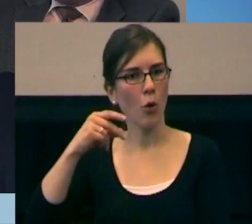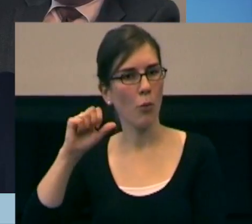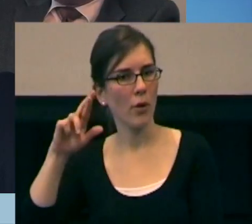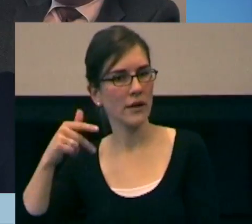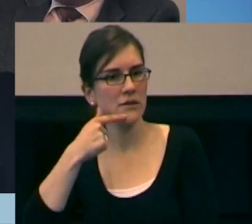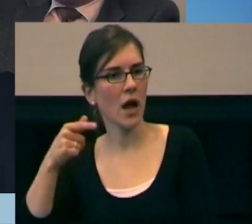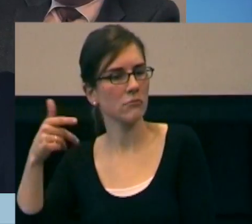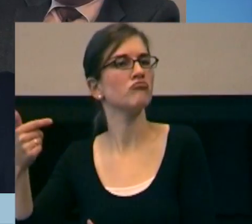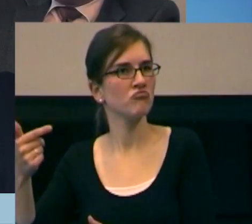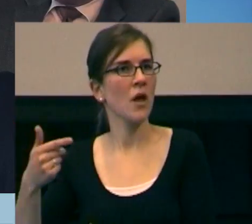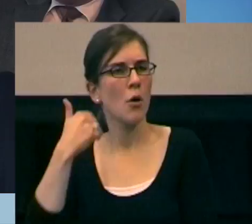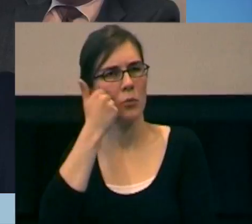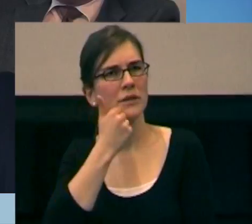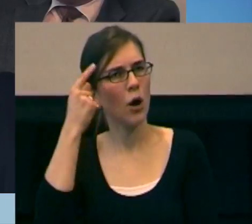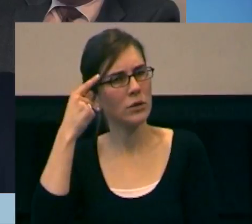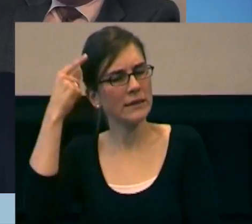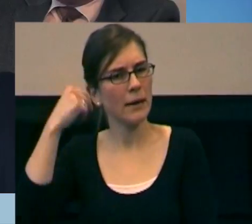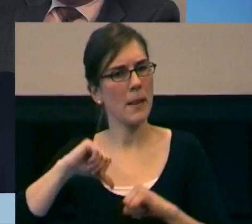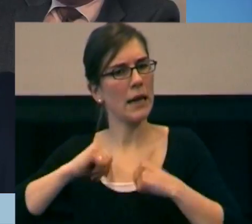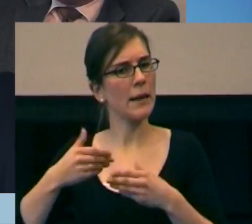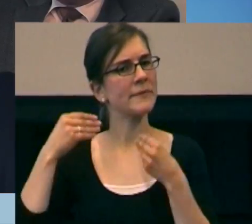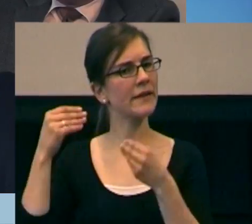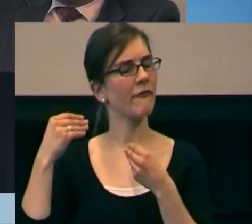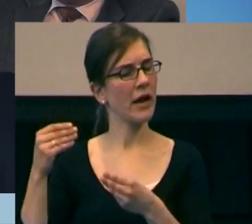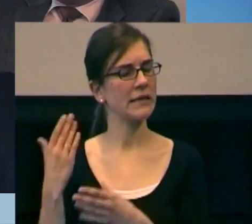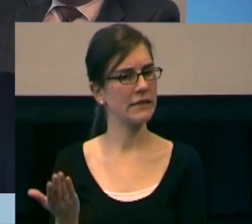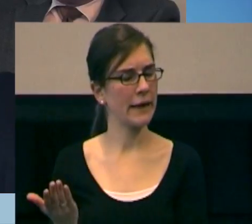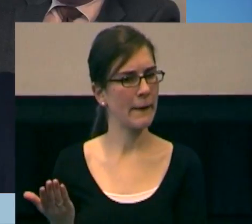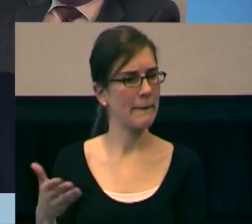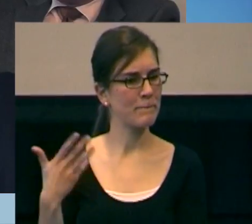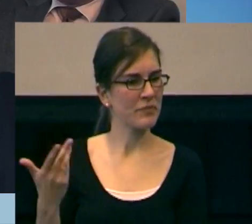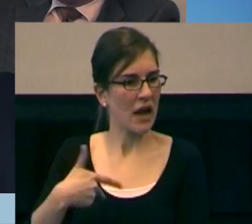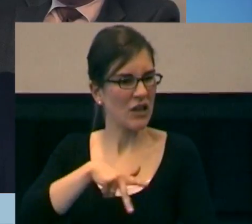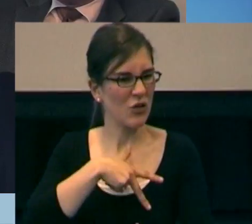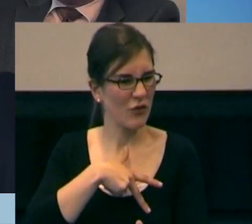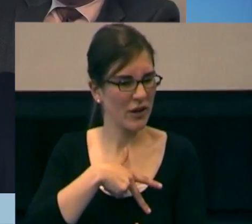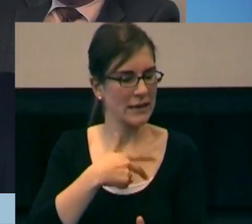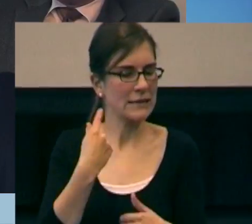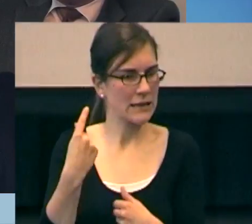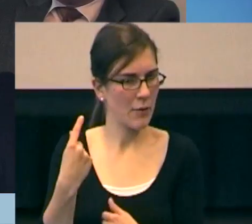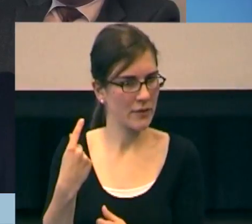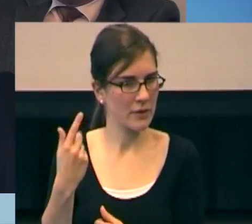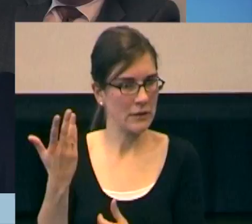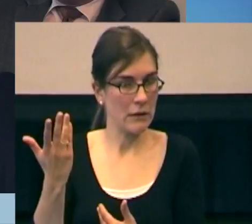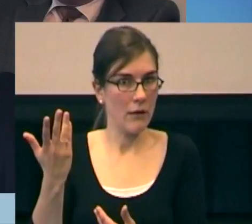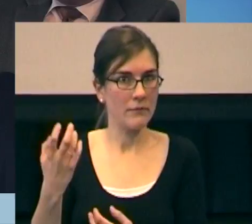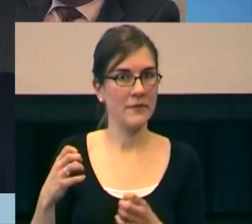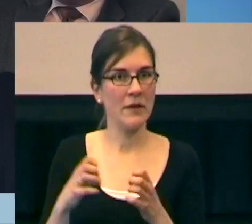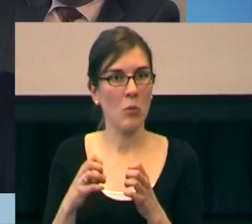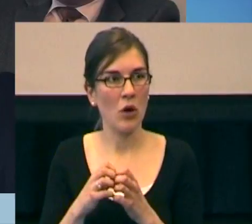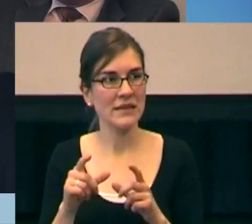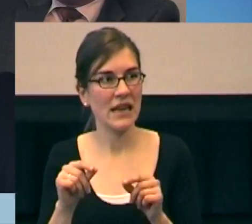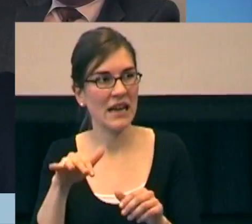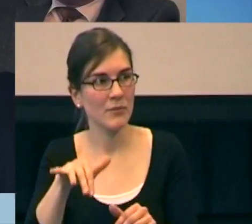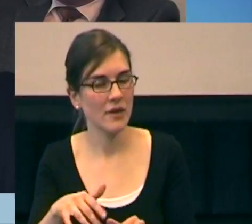so richtig verstanden wollen Sie sich unbedingt in Kenntnis der ganzen möglichen Folgen von